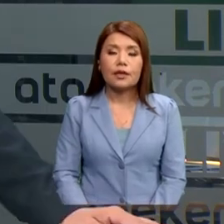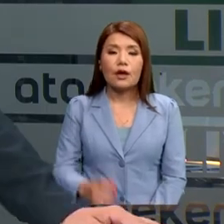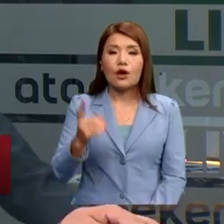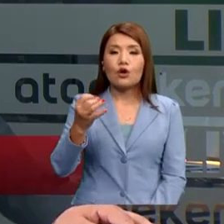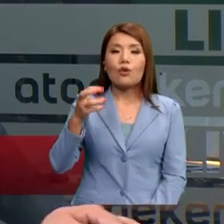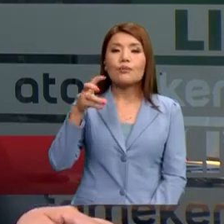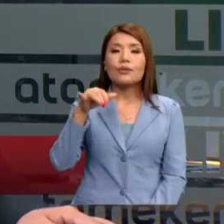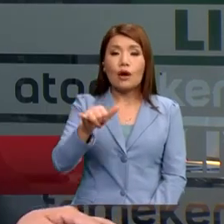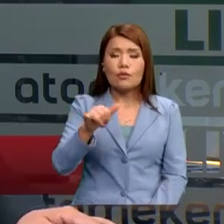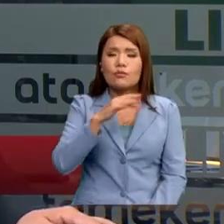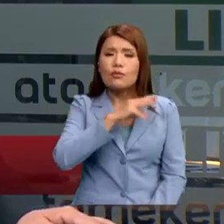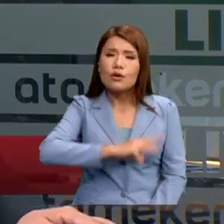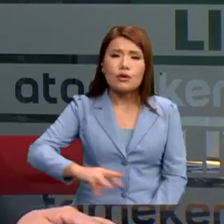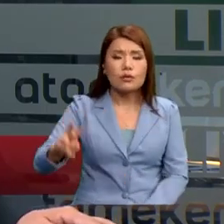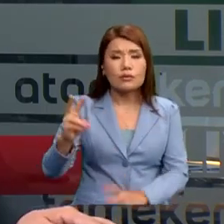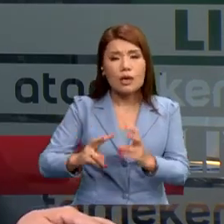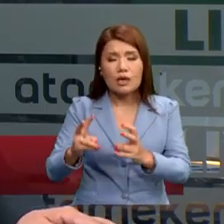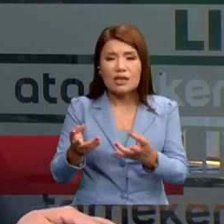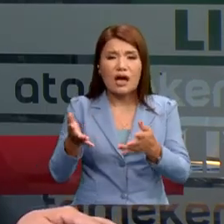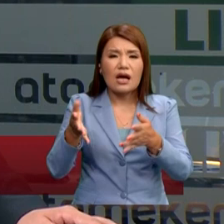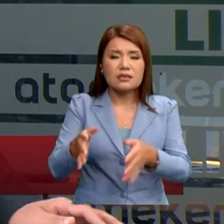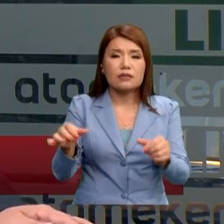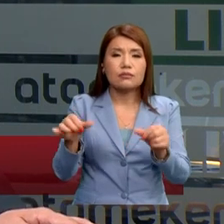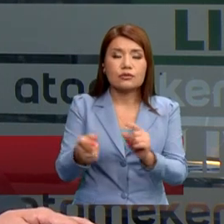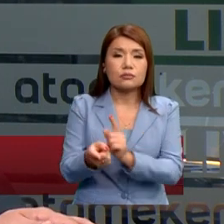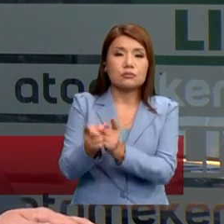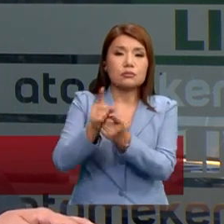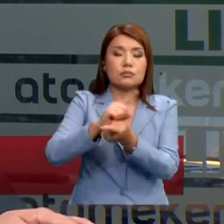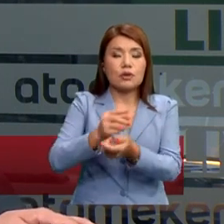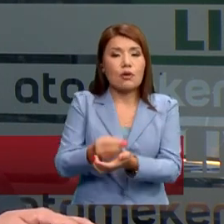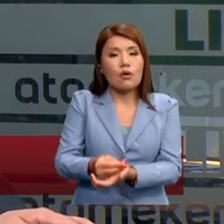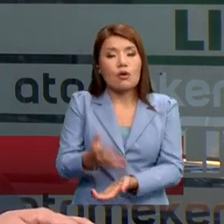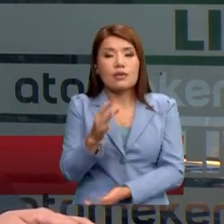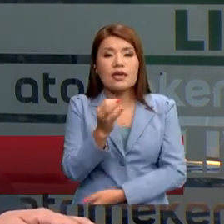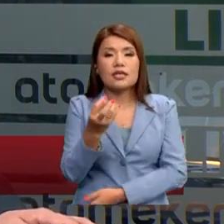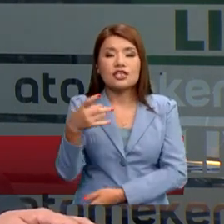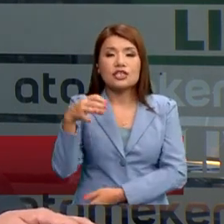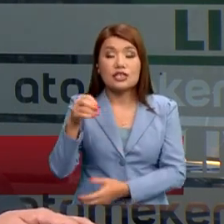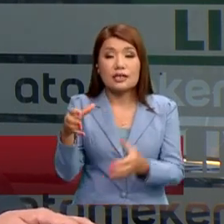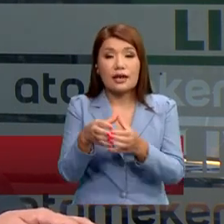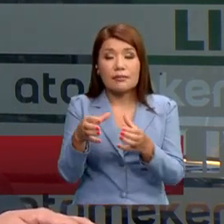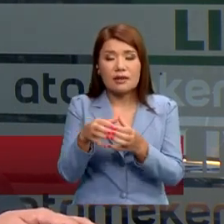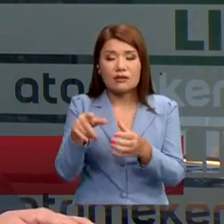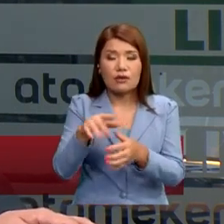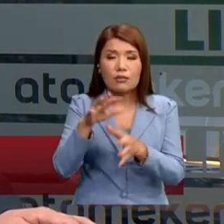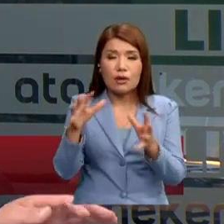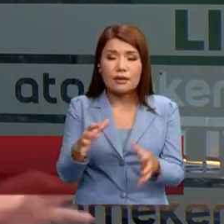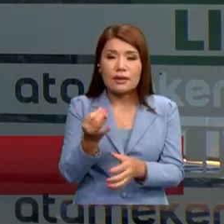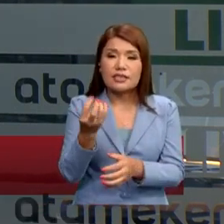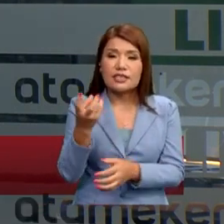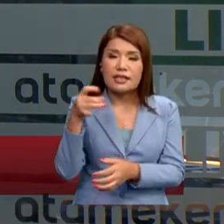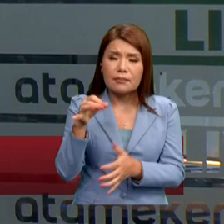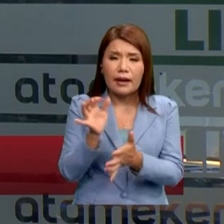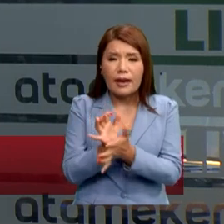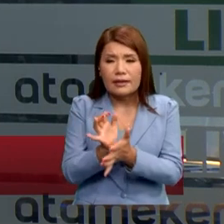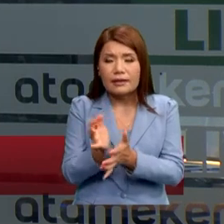Хромтауда миллиондаған тонна өнеркәсіптік қалдық құнды өнімге айналып жатыр. ERG Green компаниясы қордаланған хромды шлам